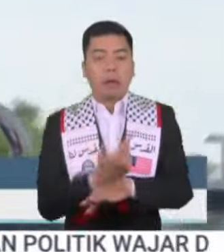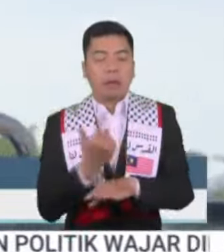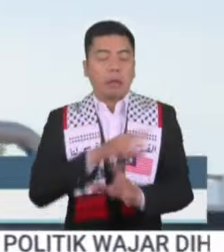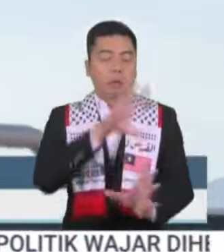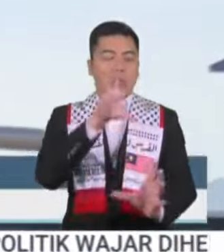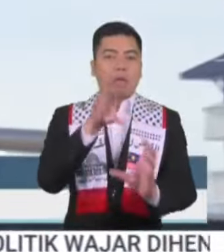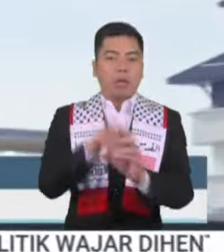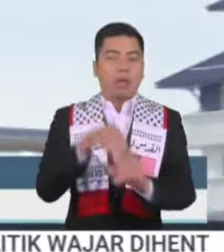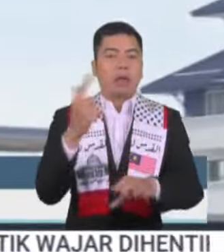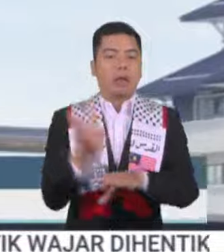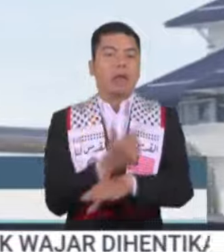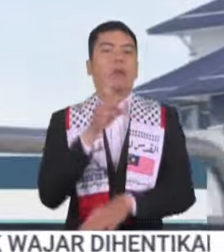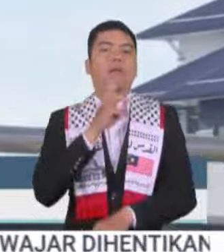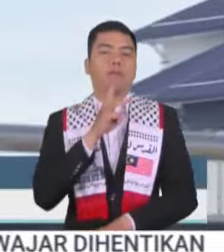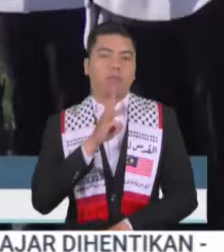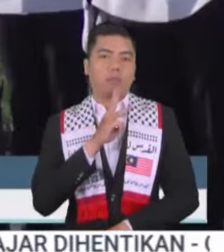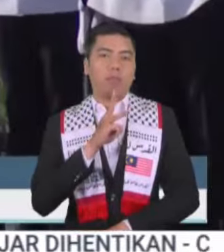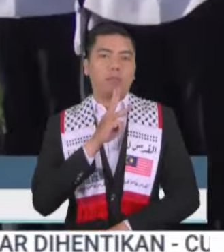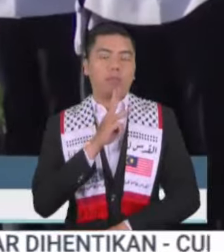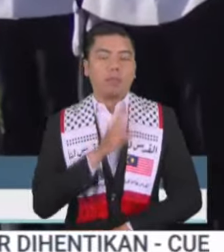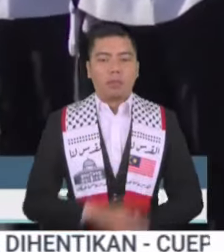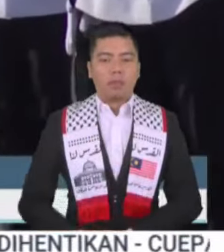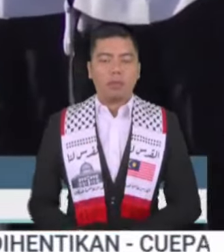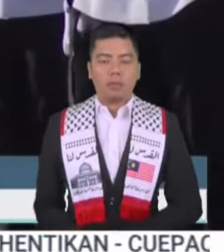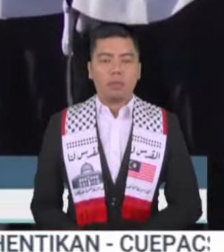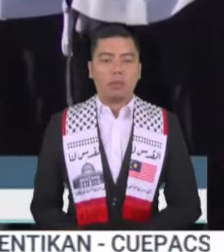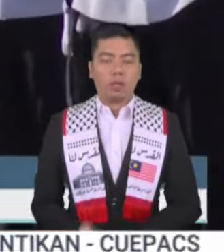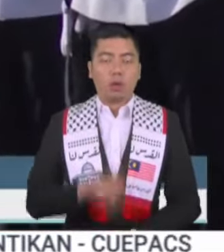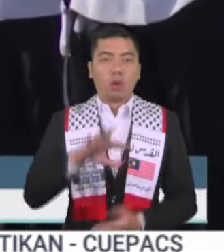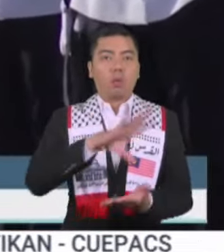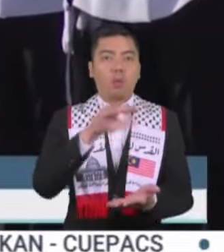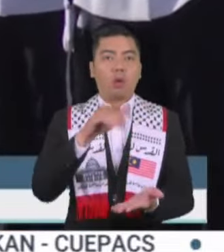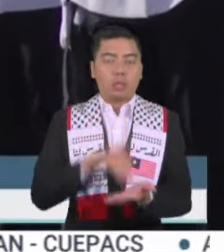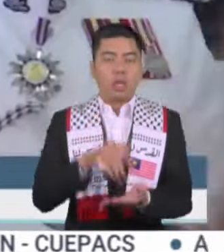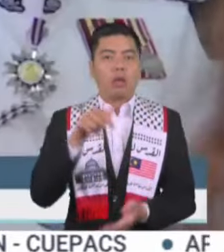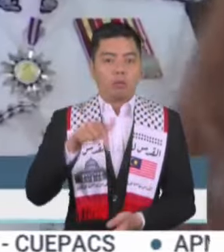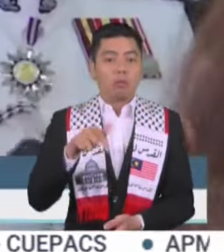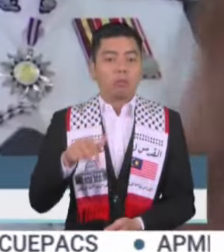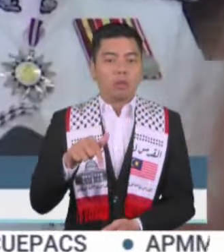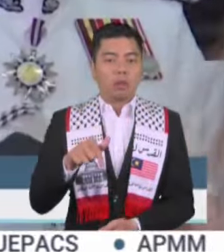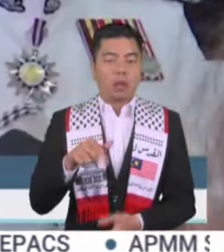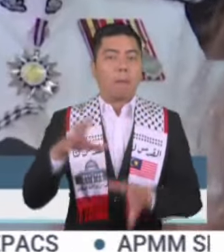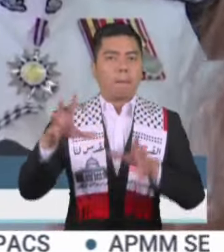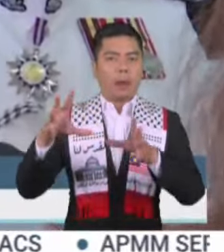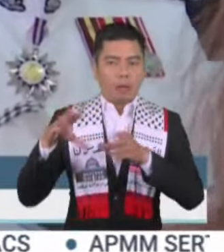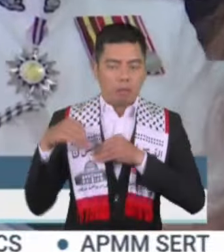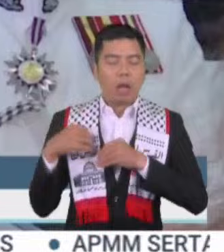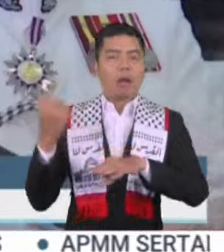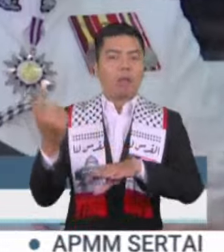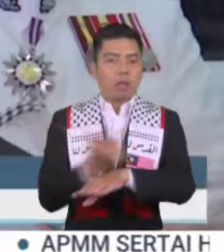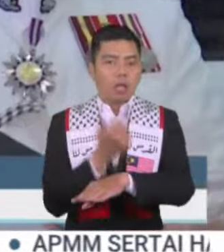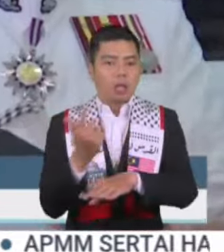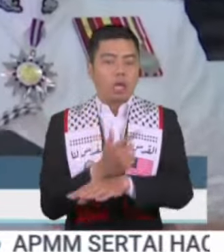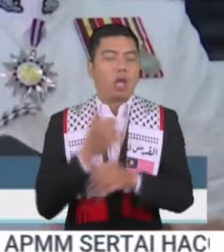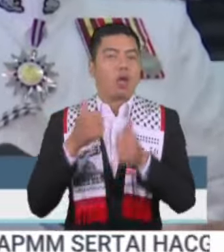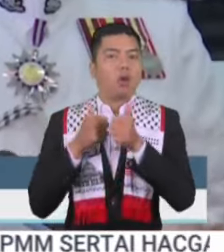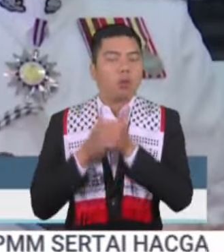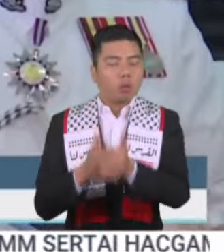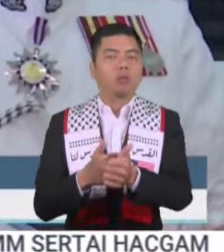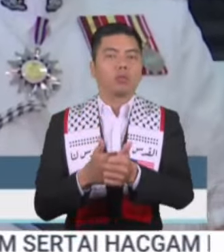berkaitan latihan air pusat latihan ini juga merupakan salah satu yang banyak menerima pelatih untuk mengikuti